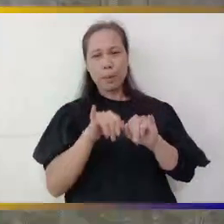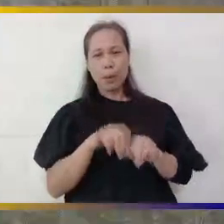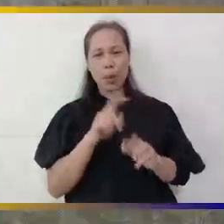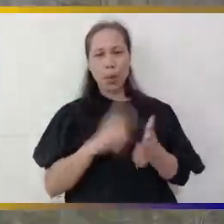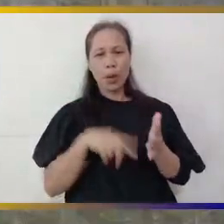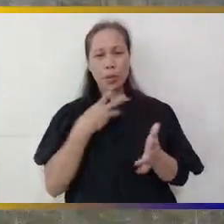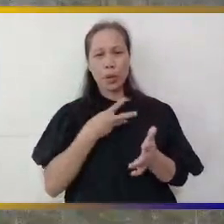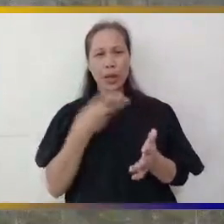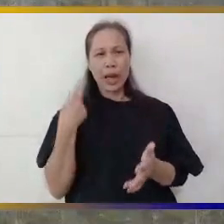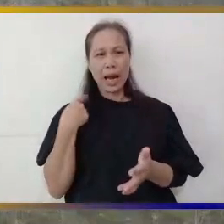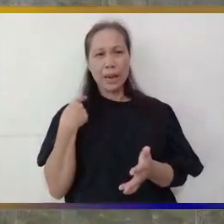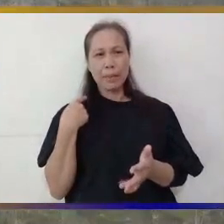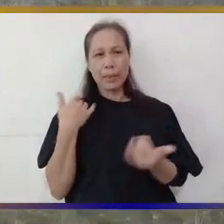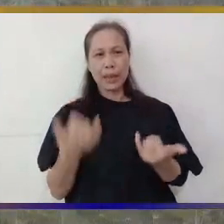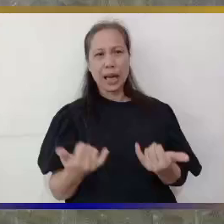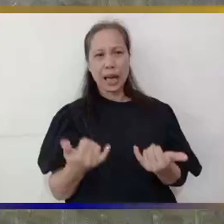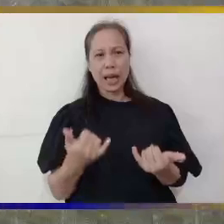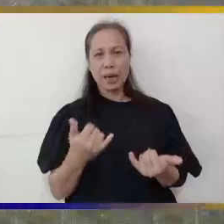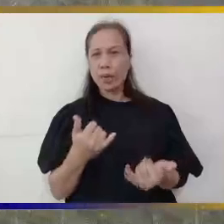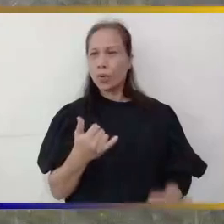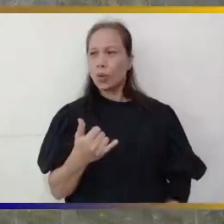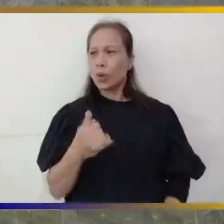now is polluted